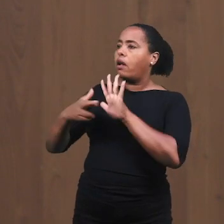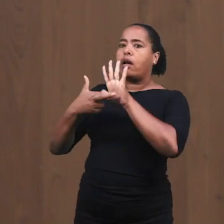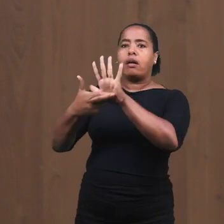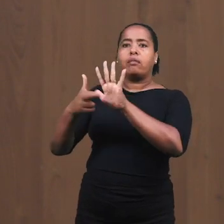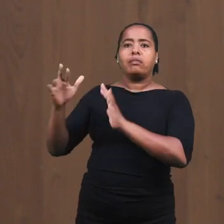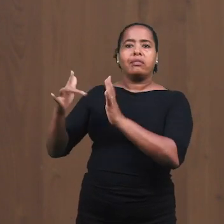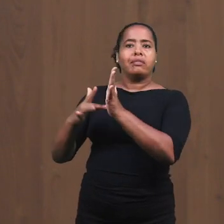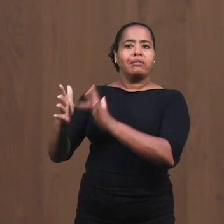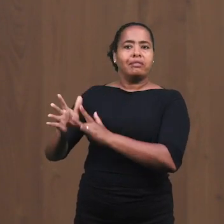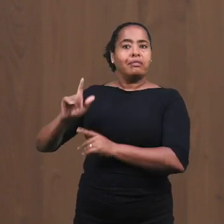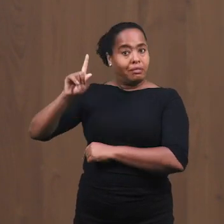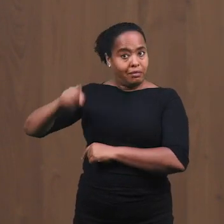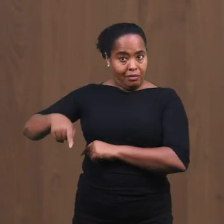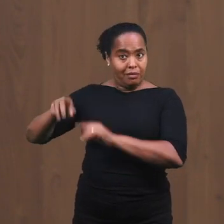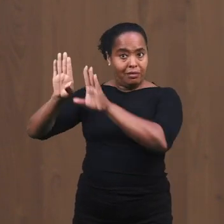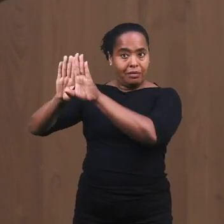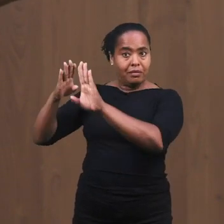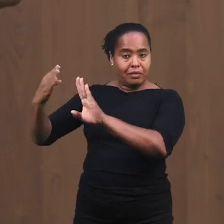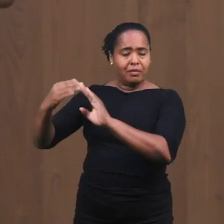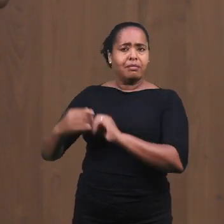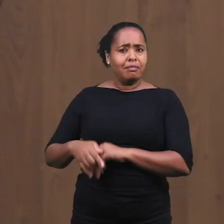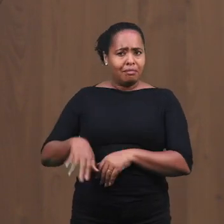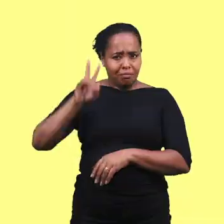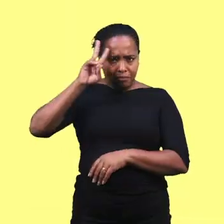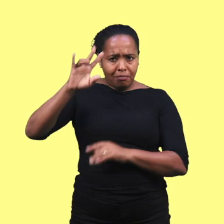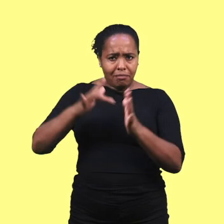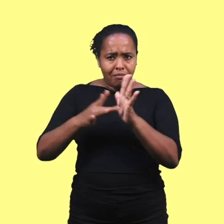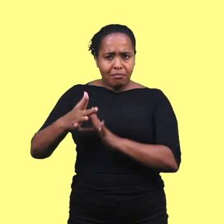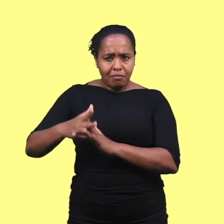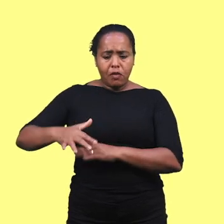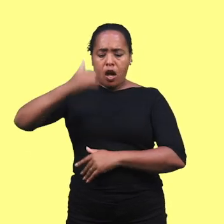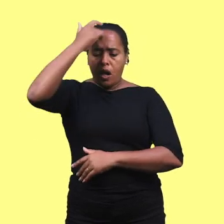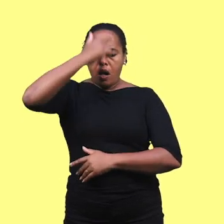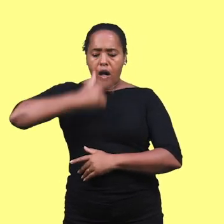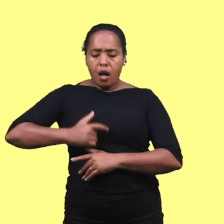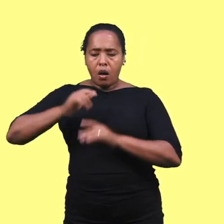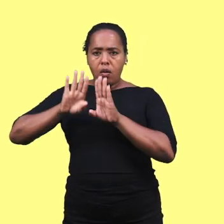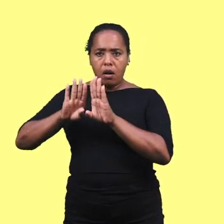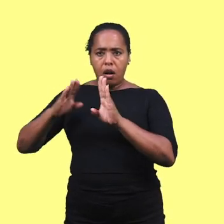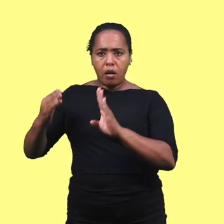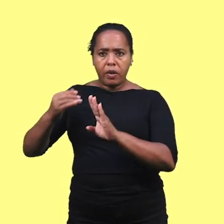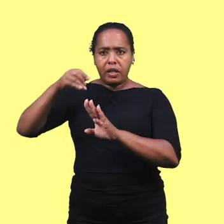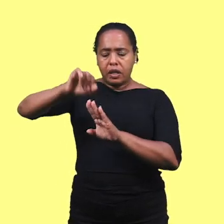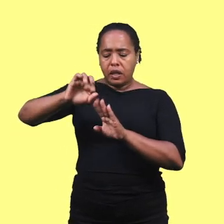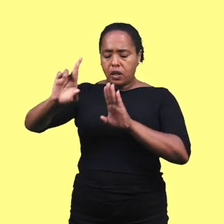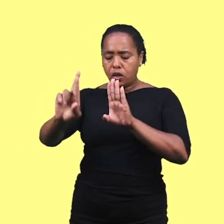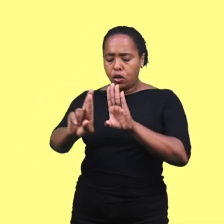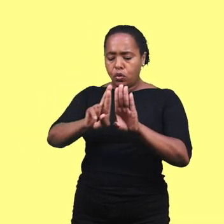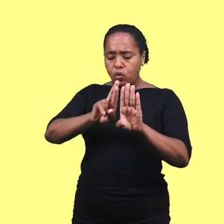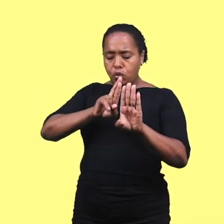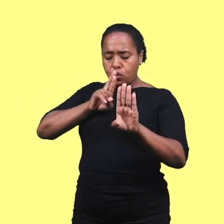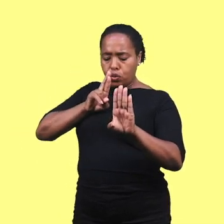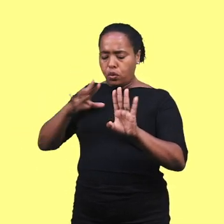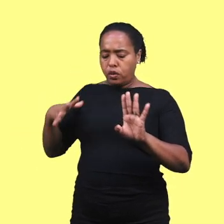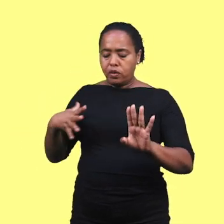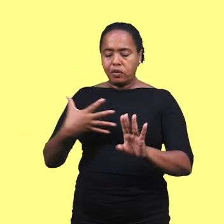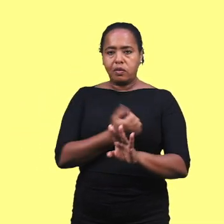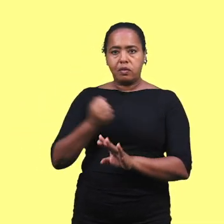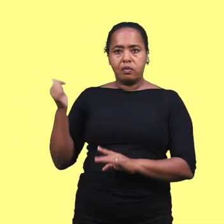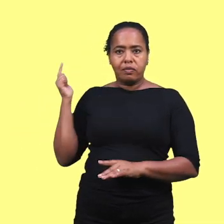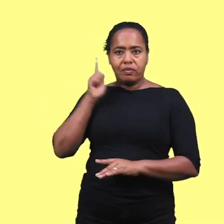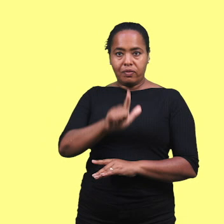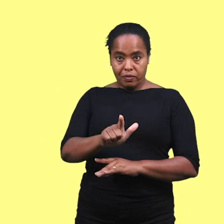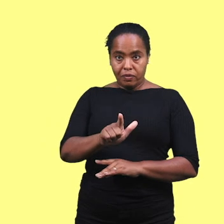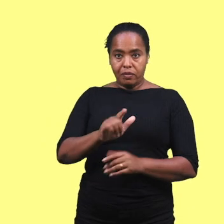Это говорит нам об Иисусе. Иисус есть дверь. Иисус сказал: «Я есть дверь. Кто, если кто войдет мною,